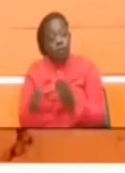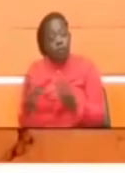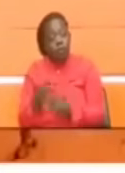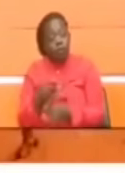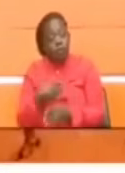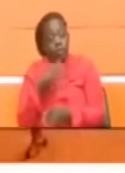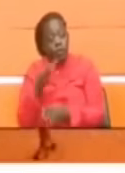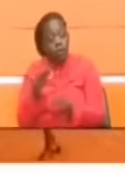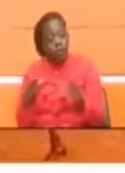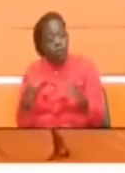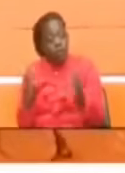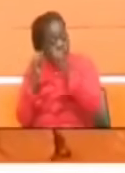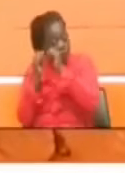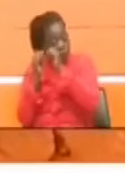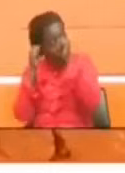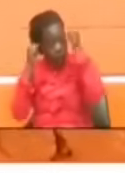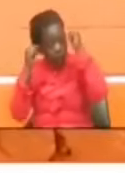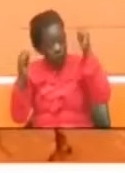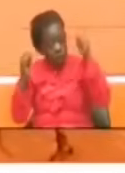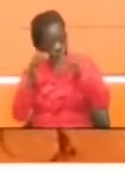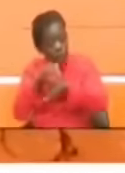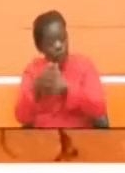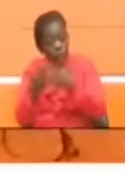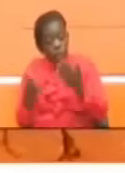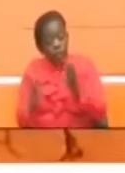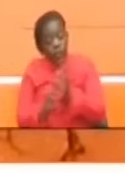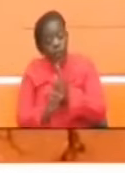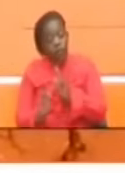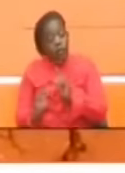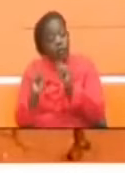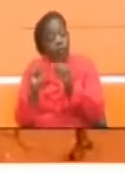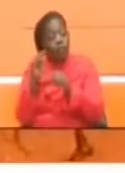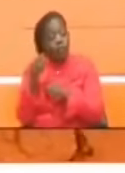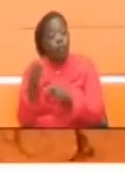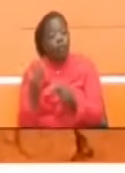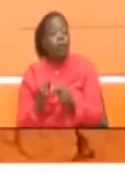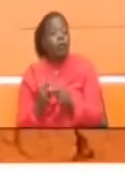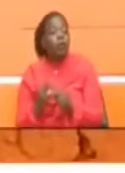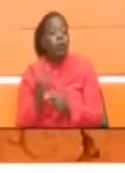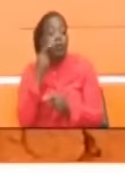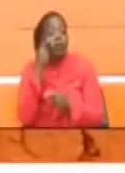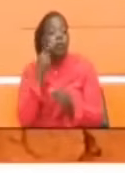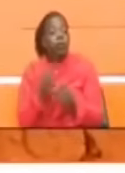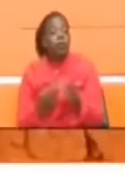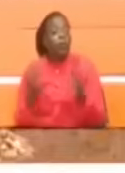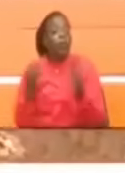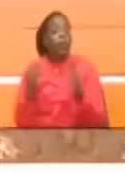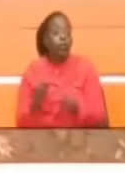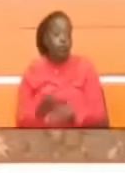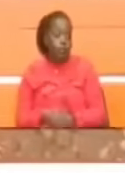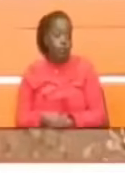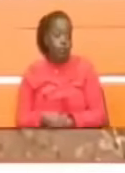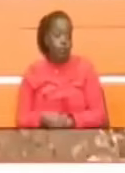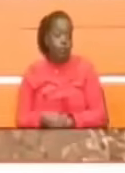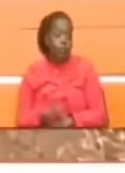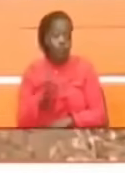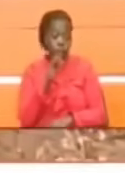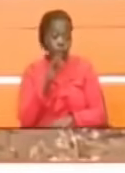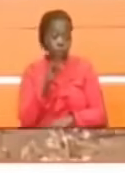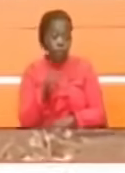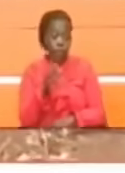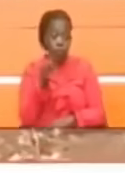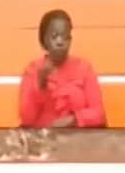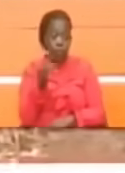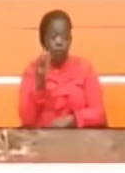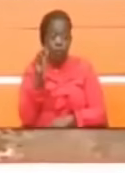lyange. Pulezidenti tusaba atuweereza omubaka yenna ajje mu manya ge alabe ekiri ku kyalo Kanyogoga. Mu kwogera ku ne Muvanenza